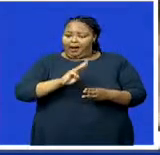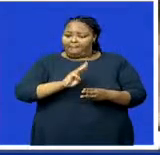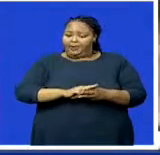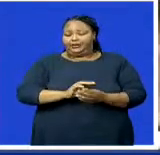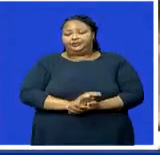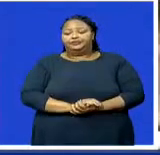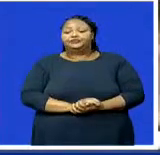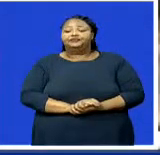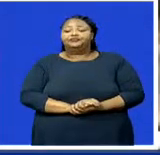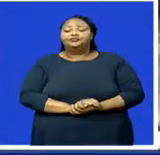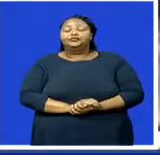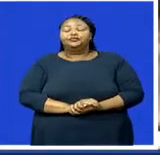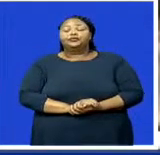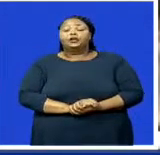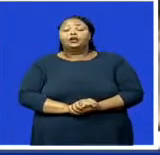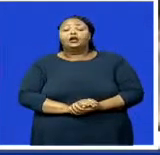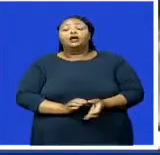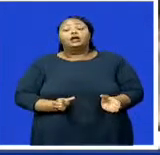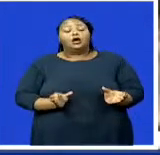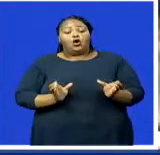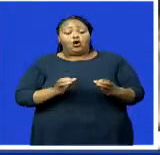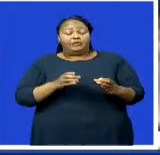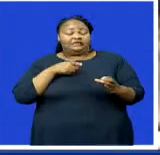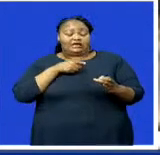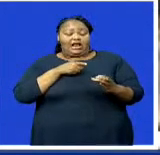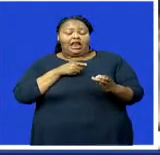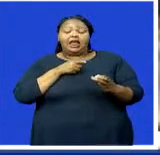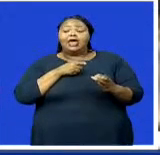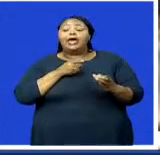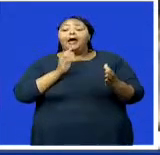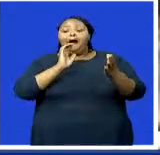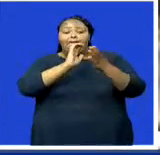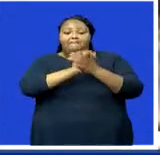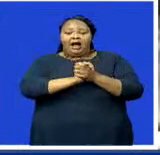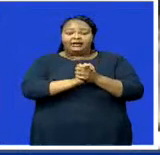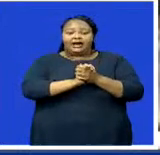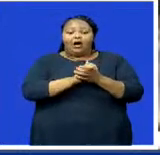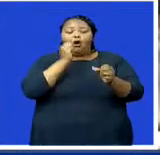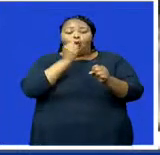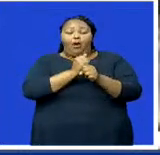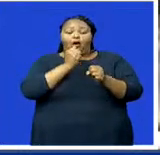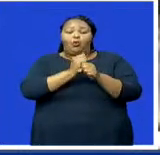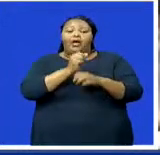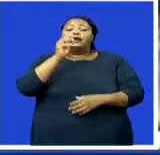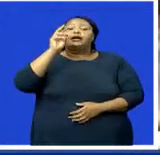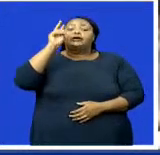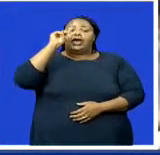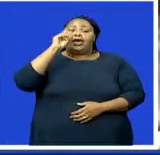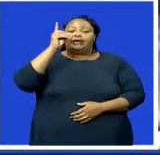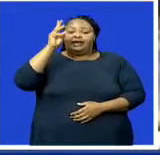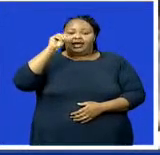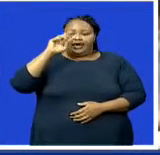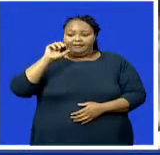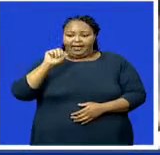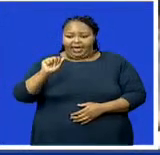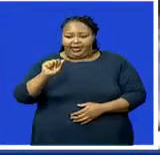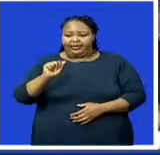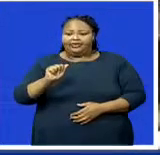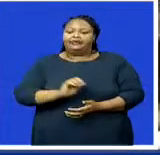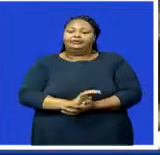kanye nelibandla leliphunga tehlakalo Etinzabeni kubika sonto mlangeni, titfombe ngumuzi mkonda kamanzini.